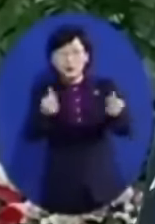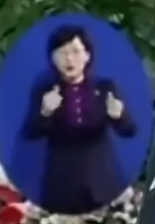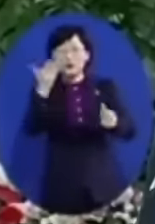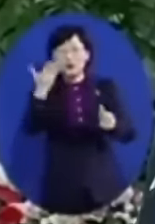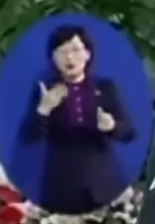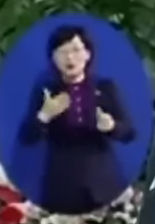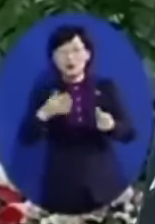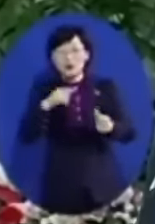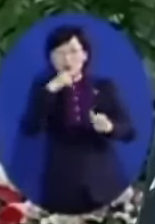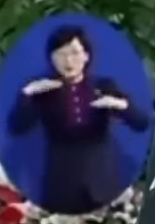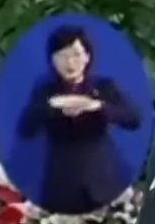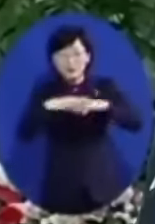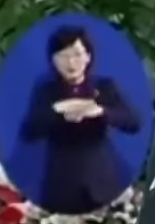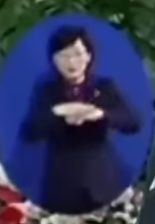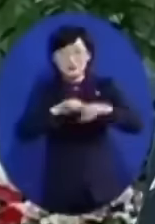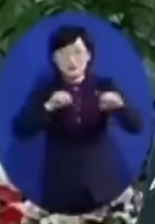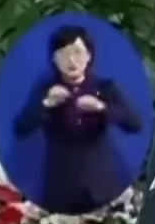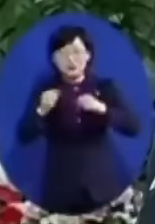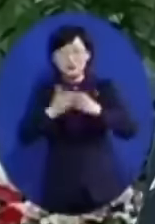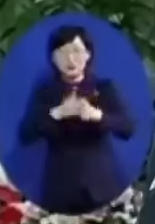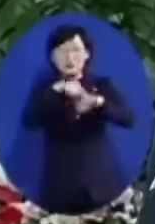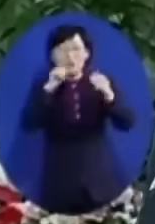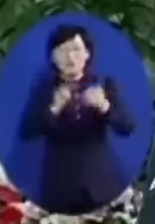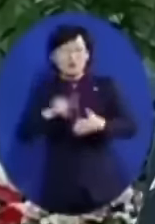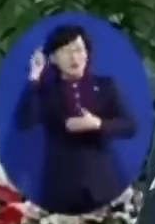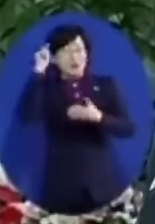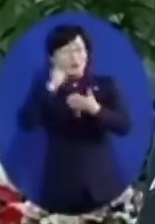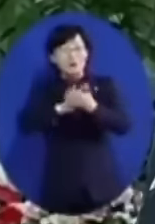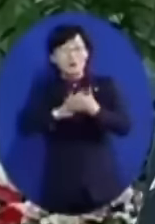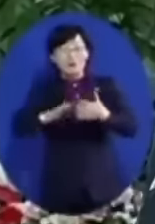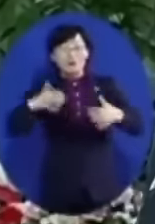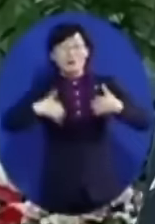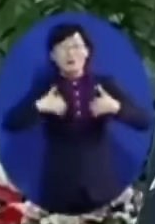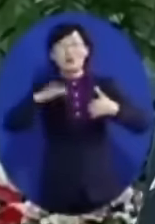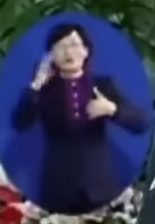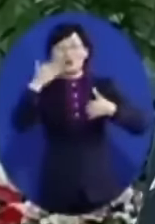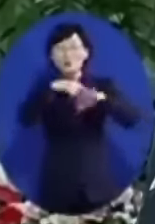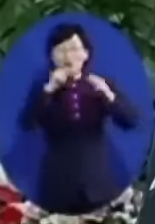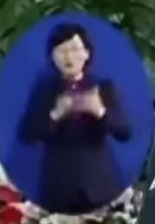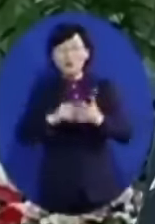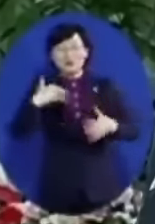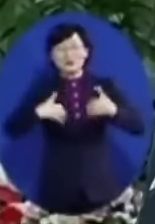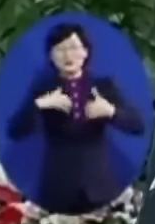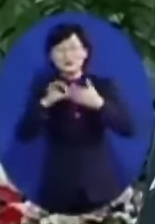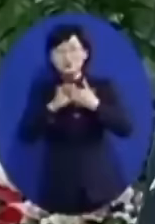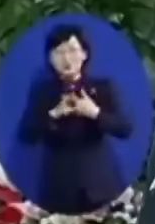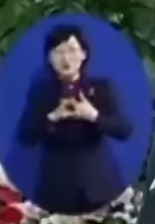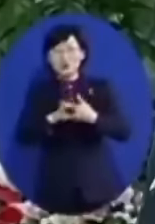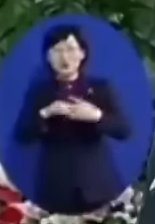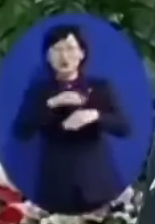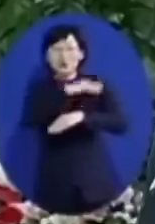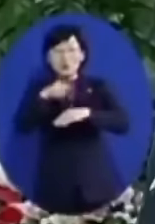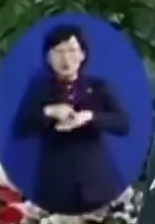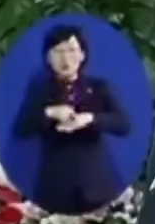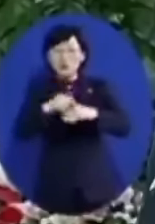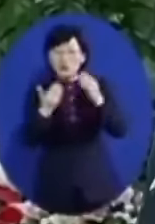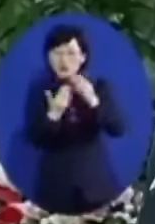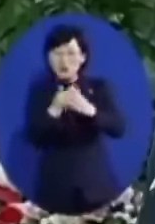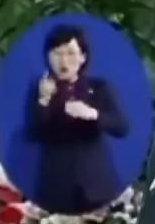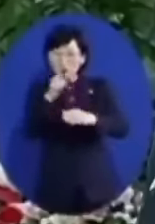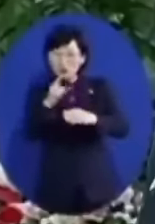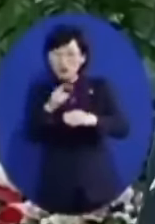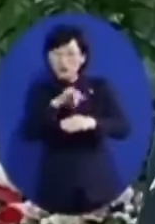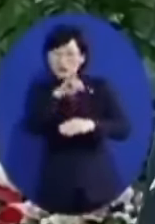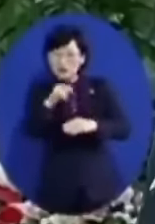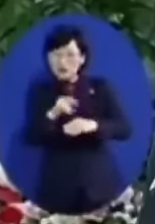혈액순환이 활성화되어 마음이 상쾌해지고 즐거워집니다. 마음이 즐거우면 우리 몸에서 그 어떤 세균도 막아낼 수